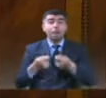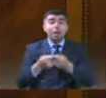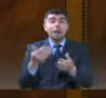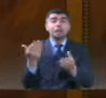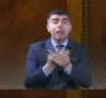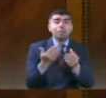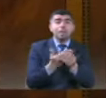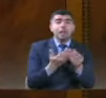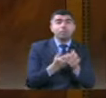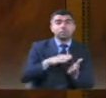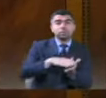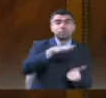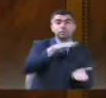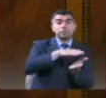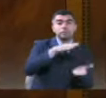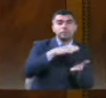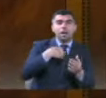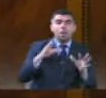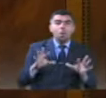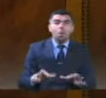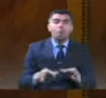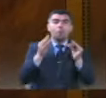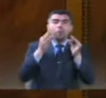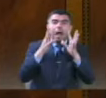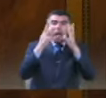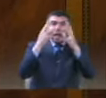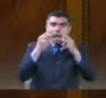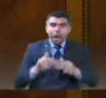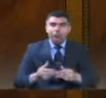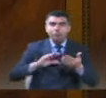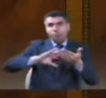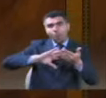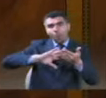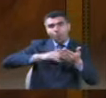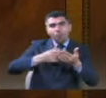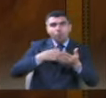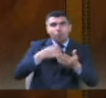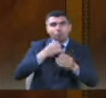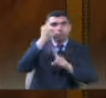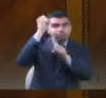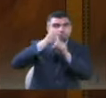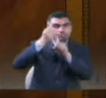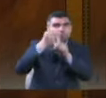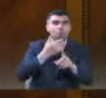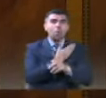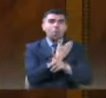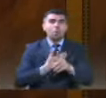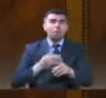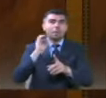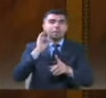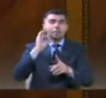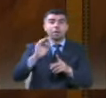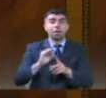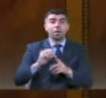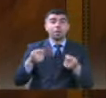جديدة، وسأقتصر على بعض الأرقام والمؤشرات المهمة المتعلقة بما أنجزته الحكومة على الصعيد الاجتماعي، باعتبار